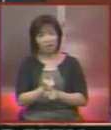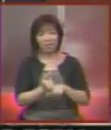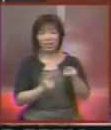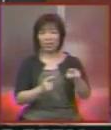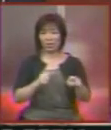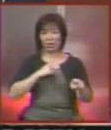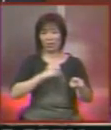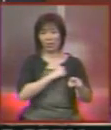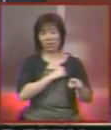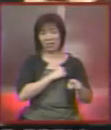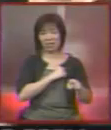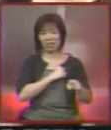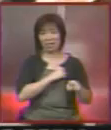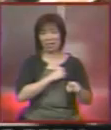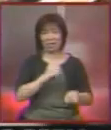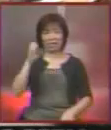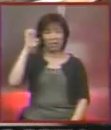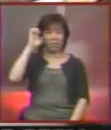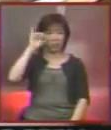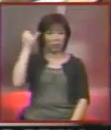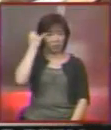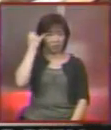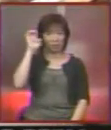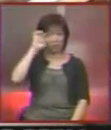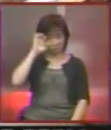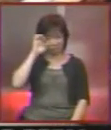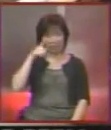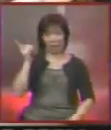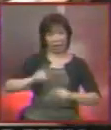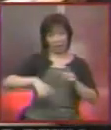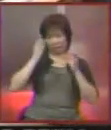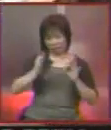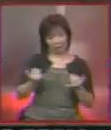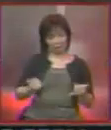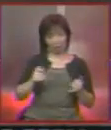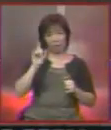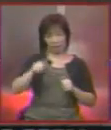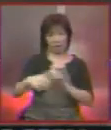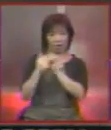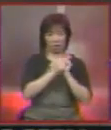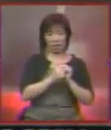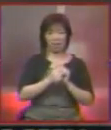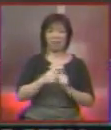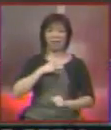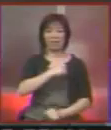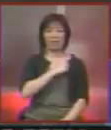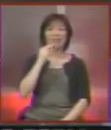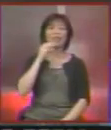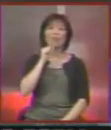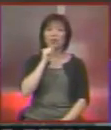niya ito kayang desisyonan agad. Kailangan pa raw nilang mag-meeting bukas kasama si Santiago. I would like to